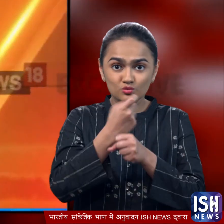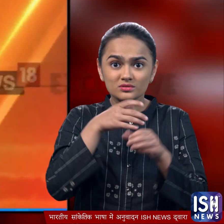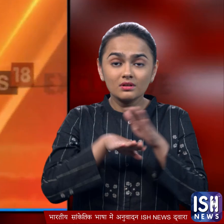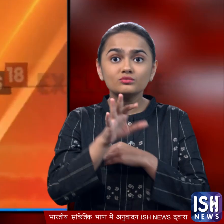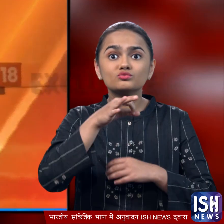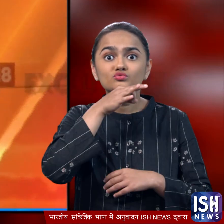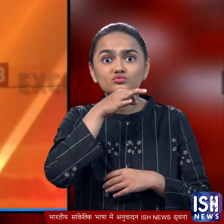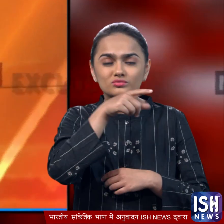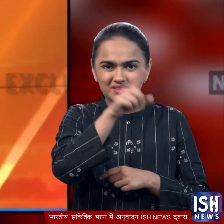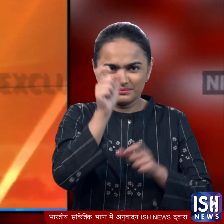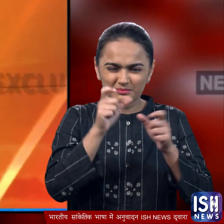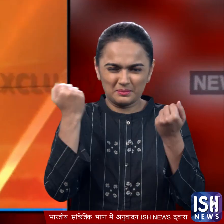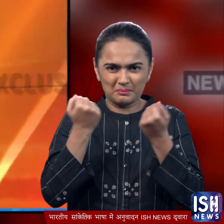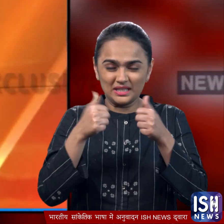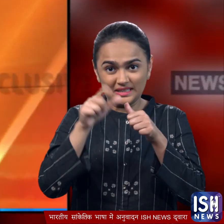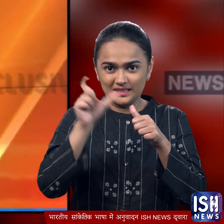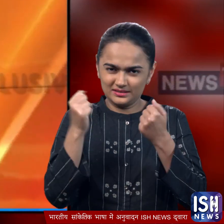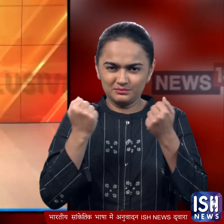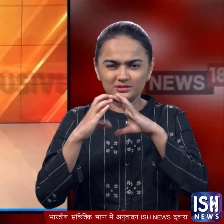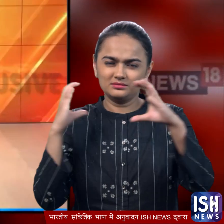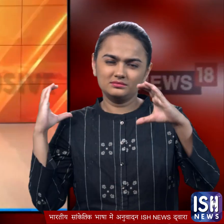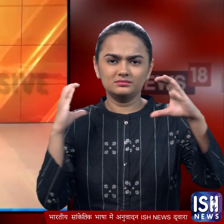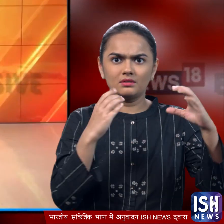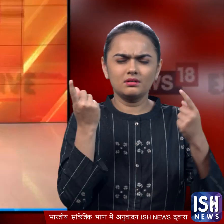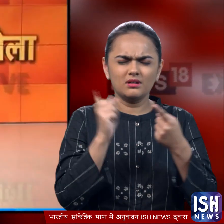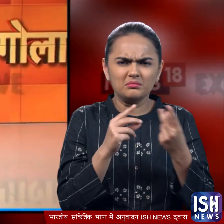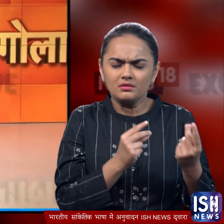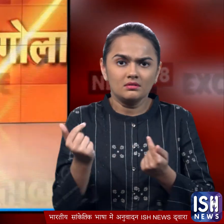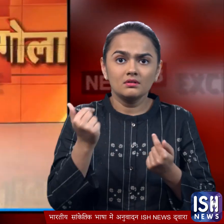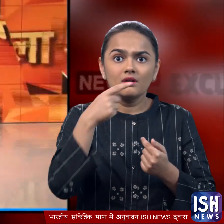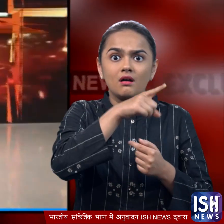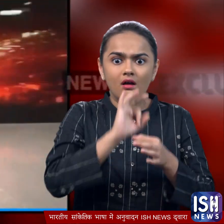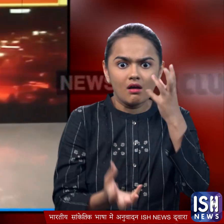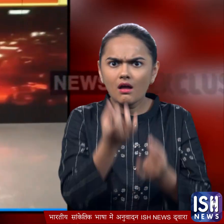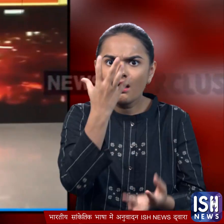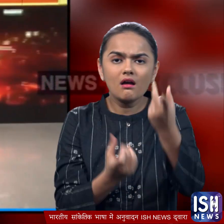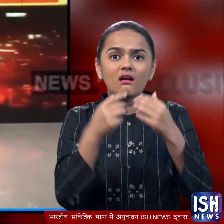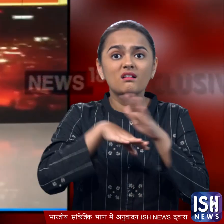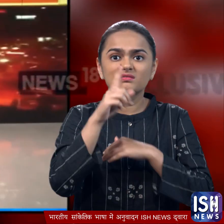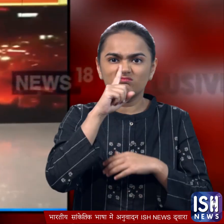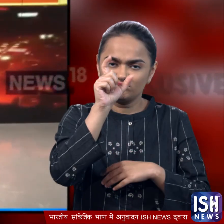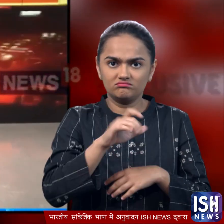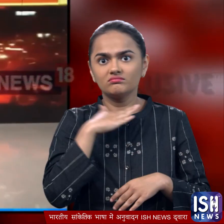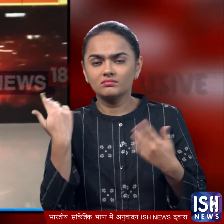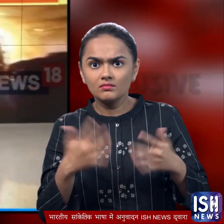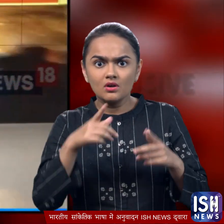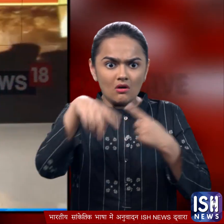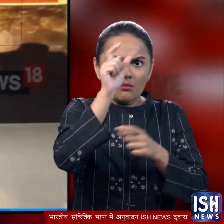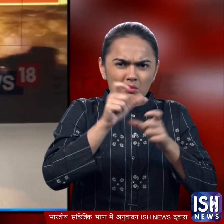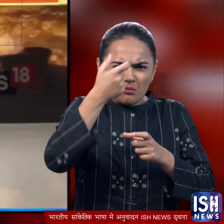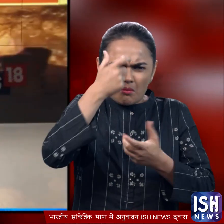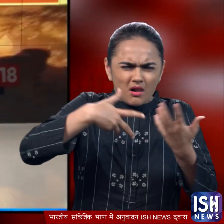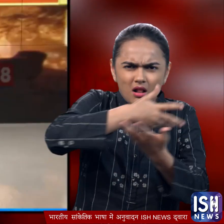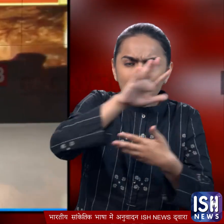गुजरात के सूरत में यात्रियों को ले जा रही एक एसी बस में अचानक आग लगने से एक महिला की मौत हो गई, जबकि एक यात्री गंभीर रूप से झुलस गया। बताया गया